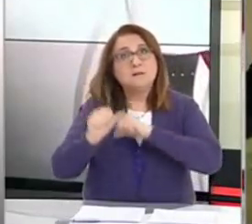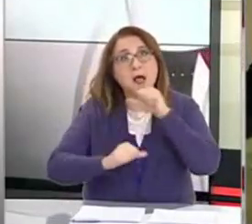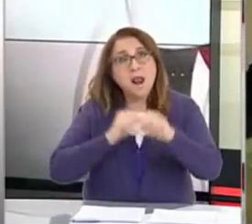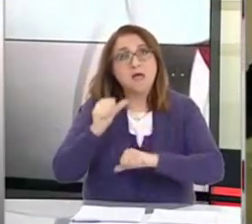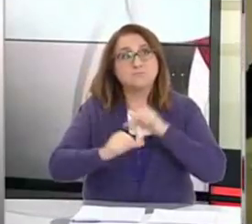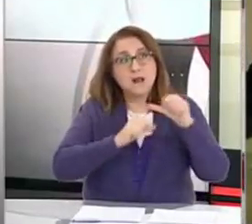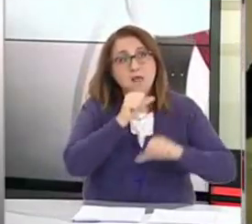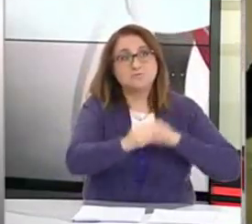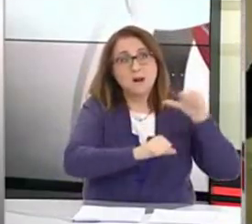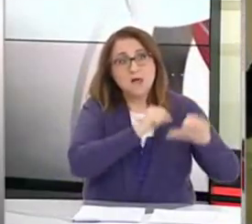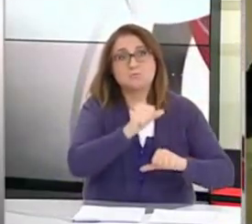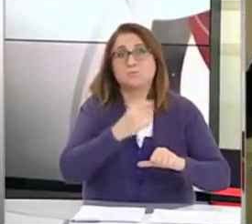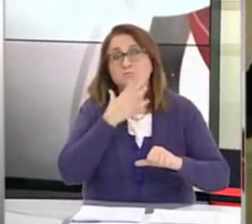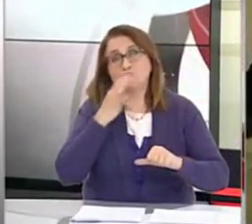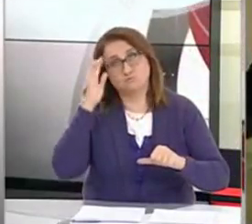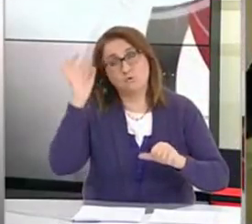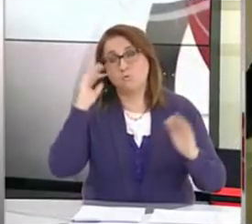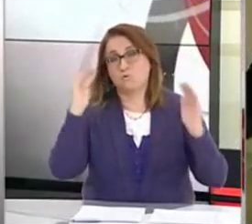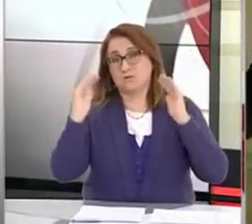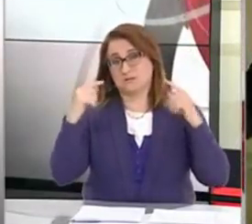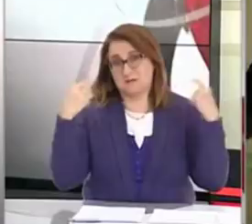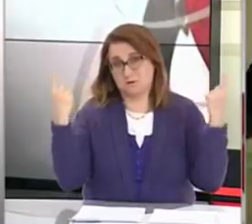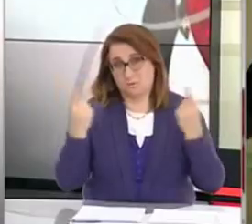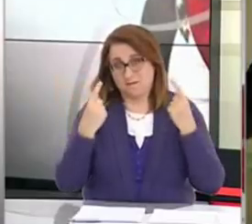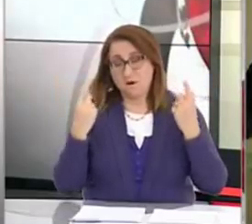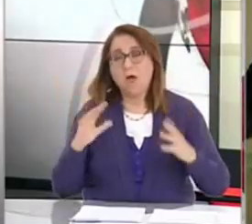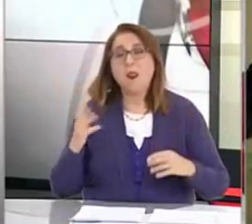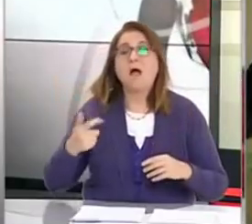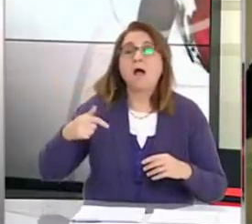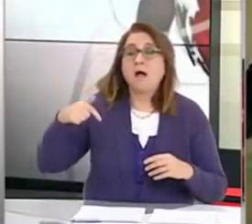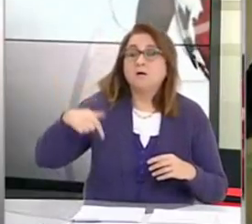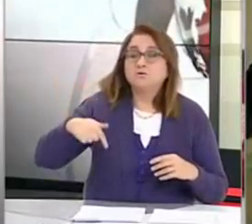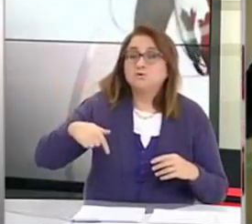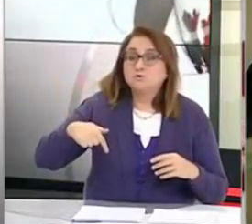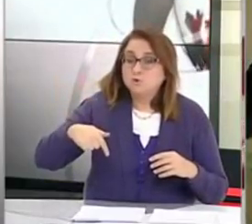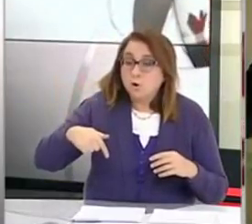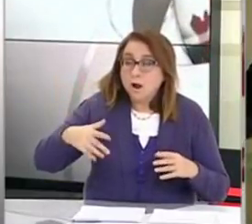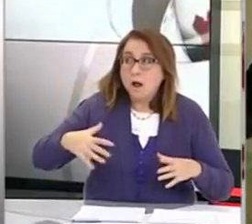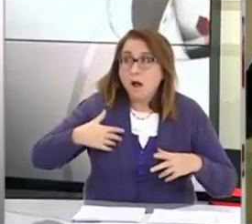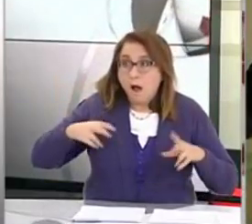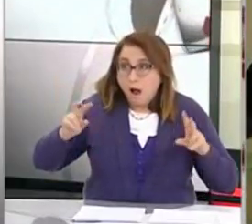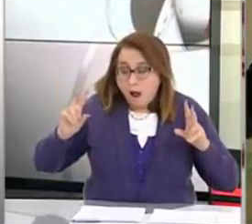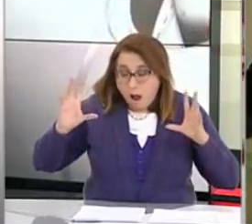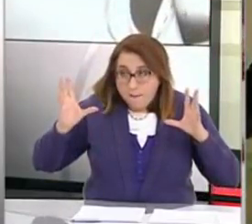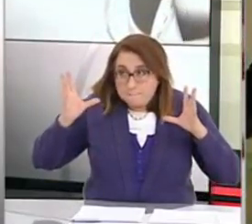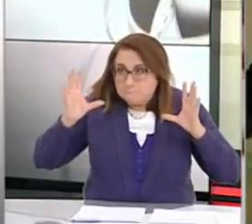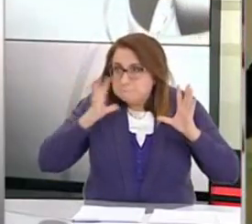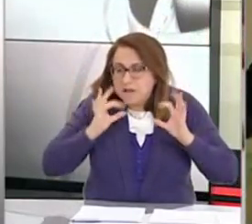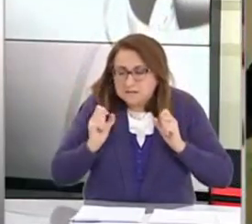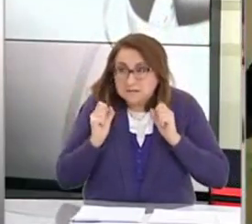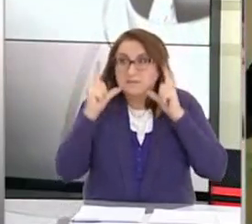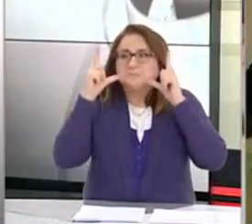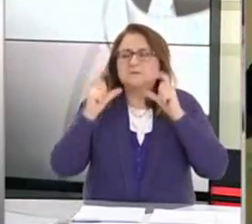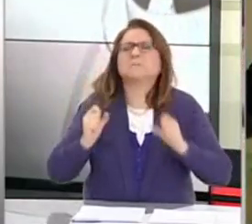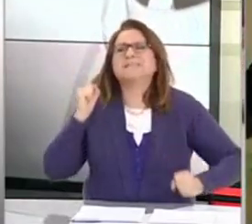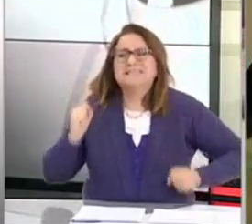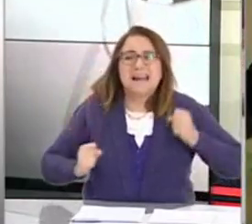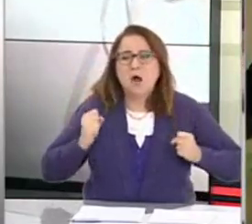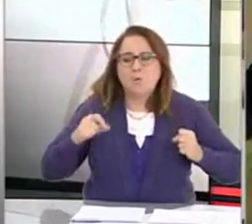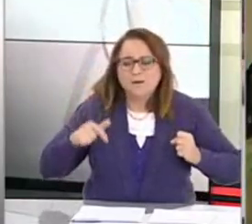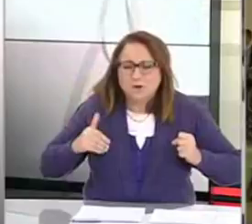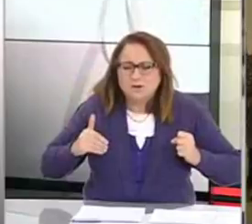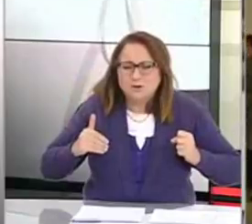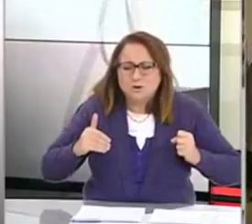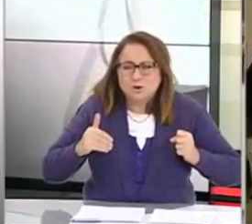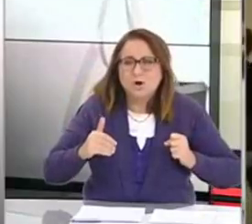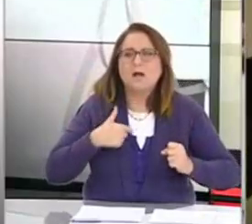αλλαγή, αλλά έχει προχωρήσει το τελευταίο διάστημα με γοργούς ρυθμούς. Πιάνουμε τους στόχους του 2020 σε σχέση με